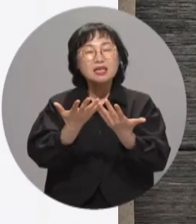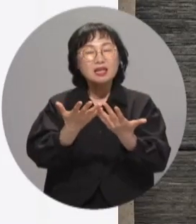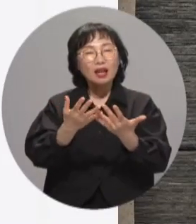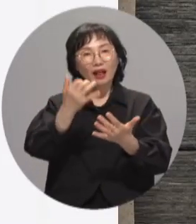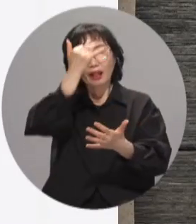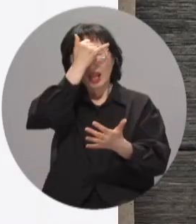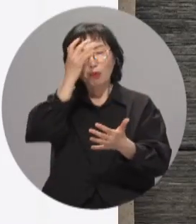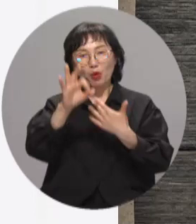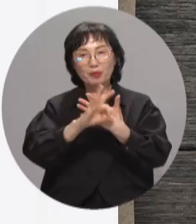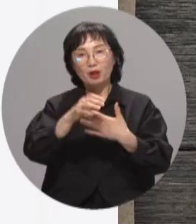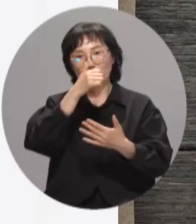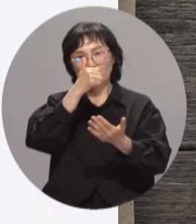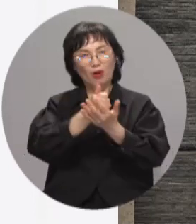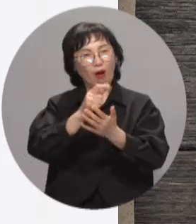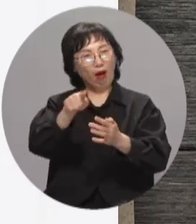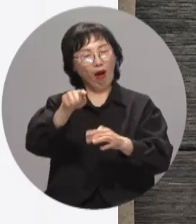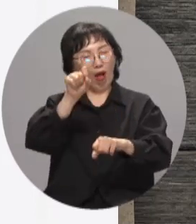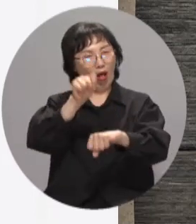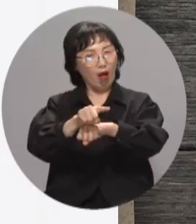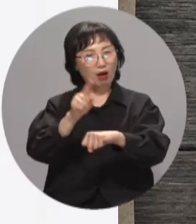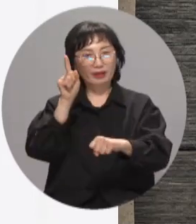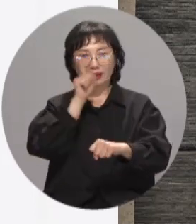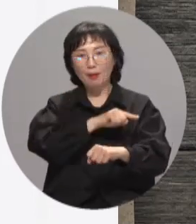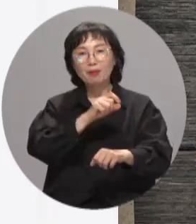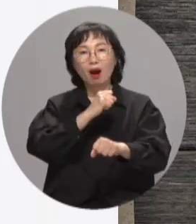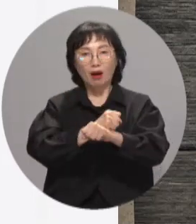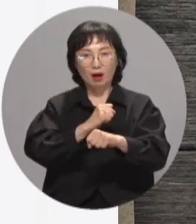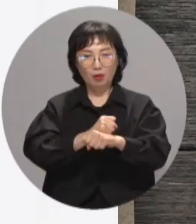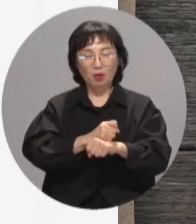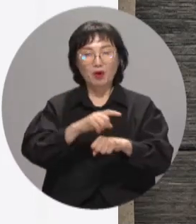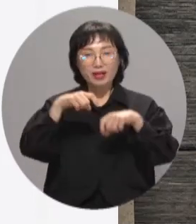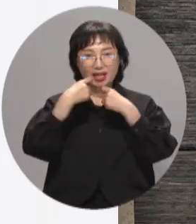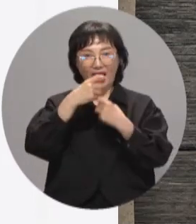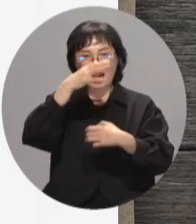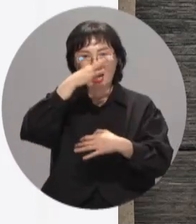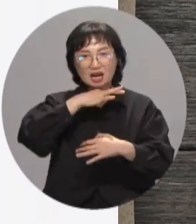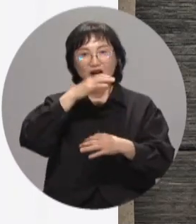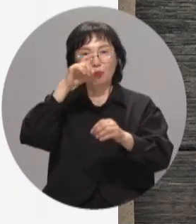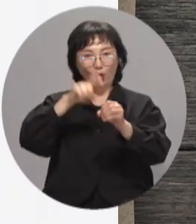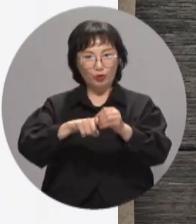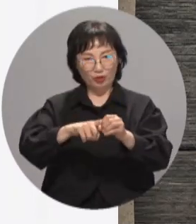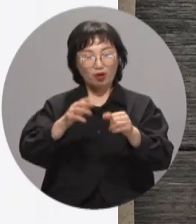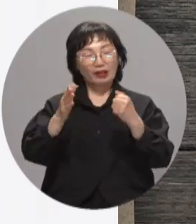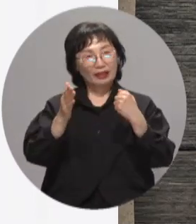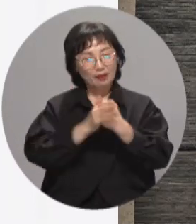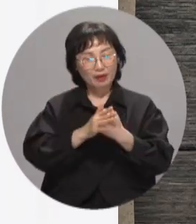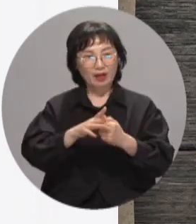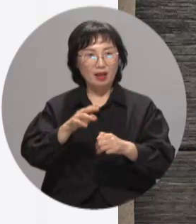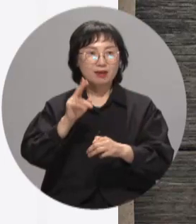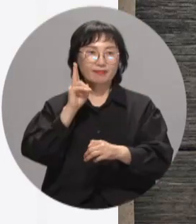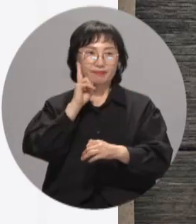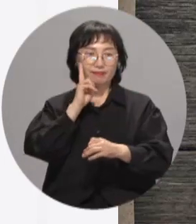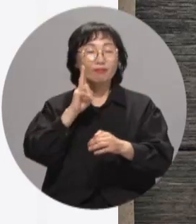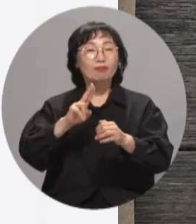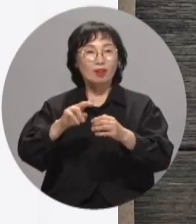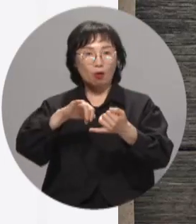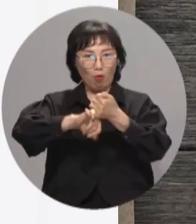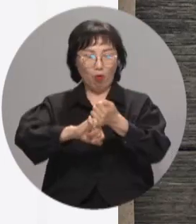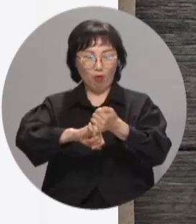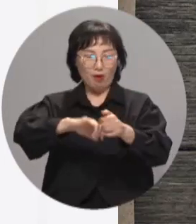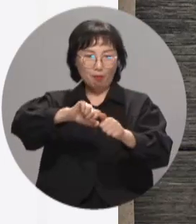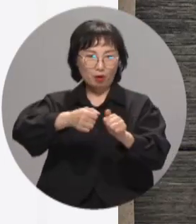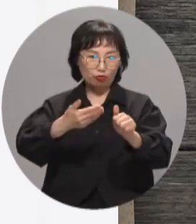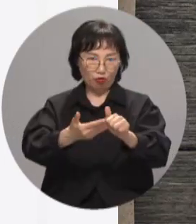나쁘고 광고비를 개인적으로 사용하는 등 사익 추구를 위해 범행한 것으로 보인다며 엄중한 처벌이 불가피하다고 선고